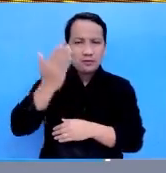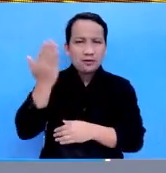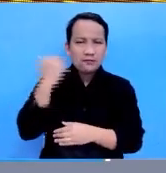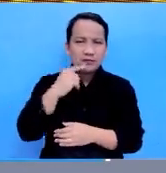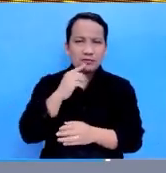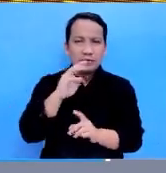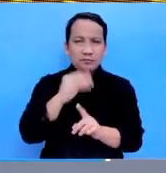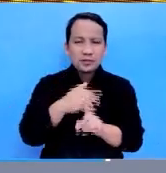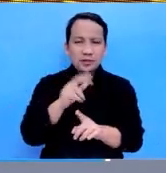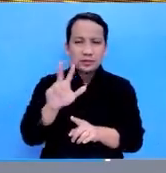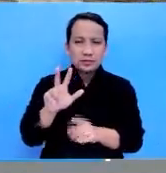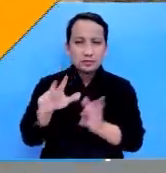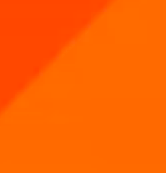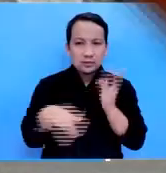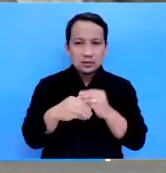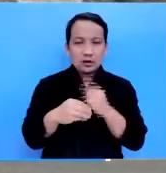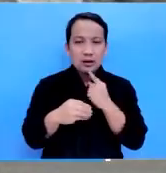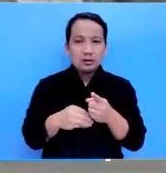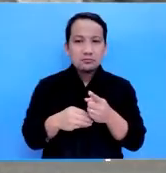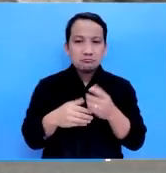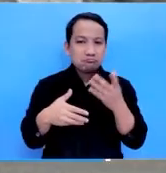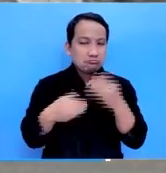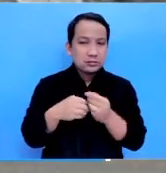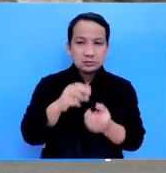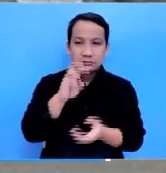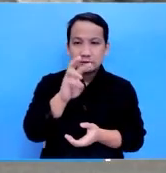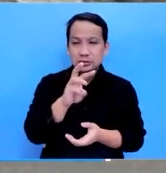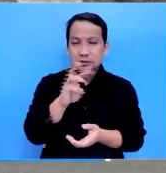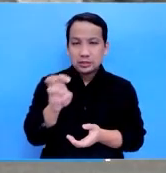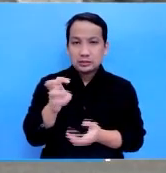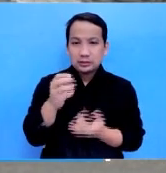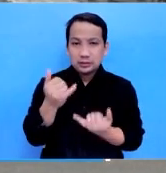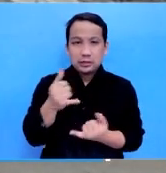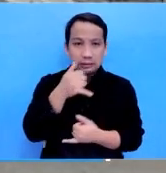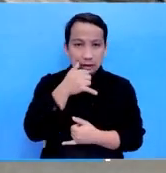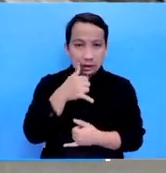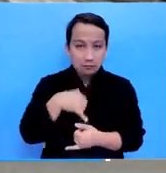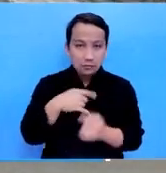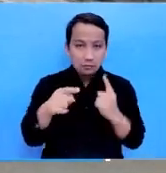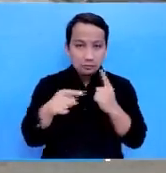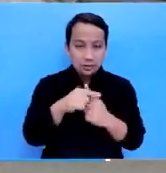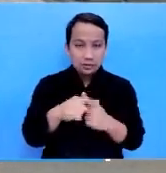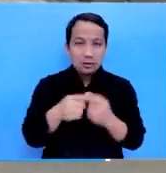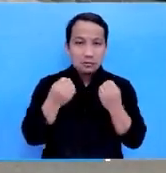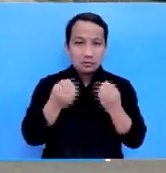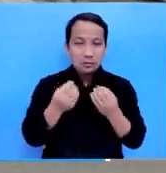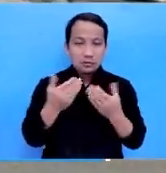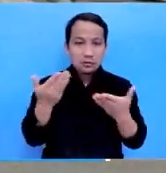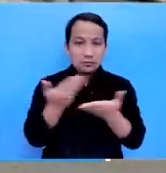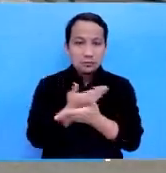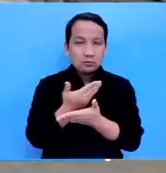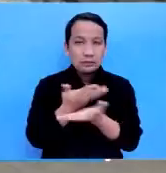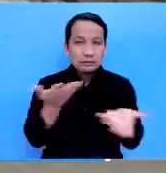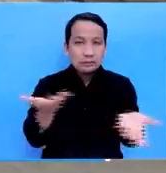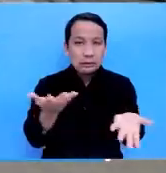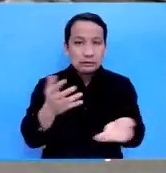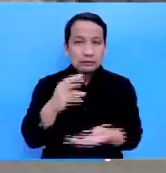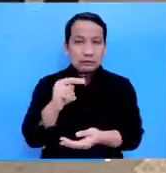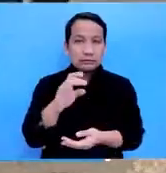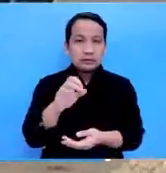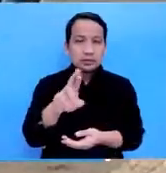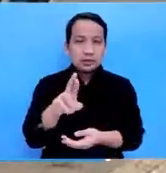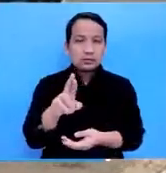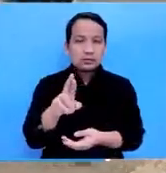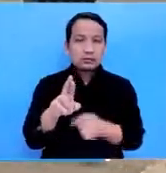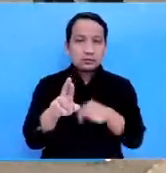3. Kasunod yan ng naitalang halos 600 bagong kaso kahapon. Pinakamarami ang new cases sa Metro Manila. Nauna na rin sinabi